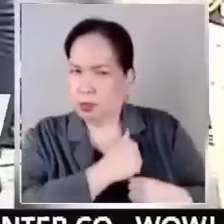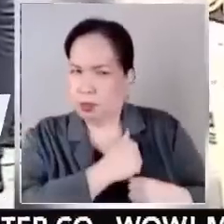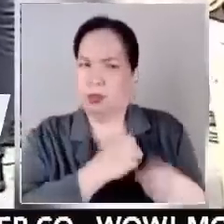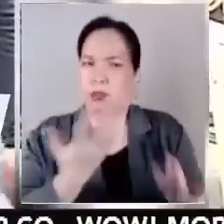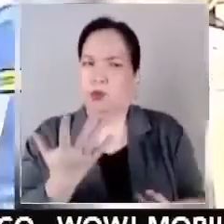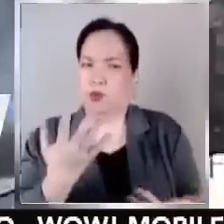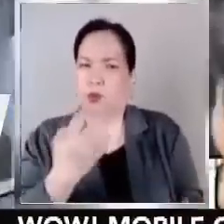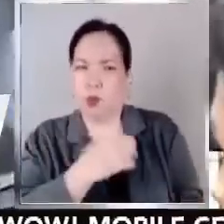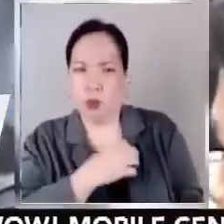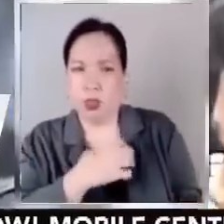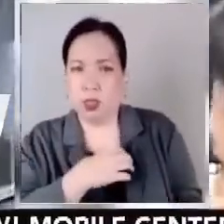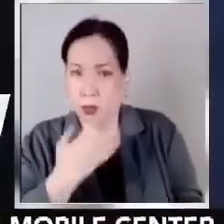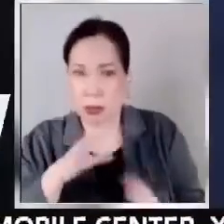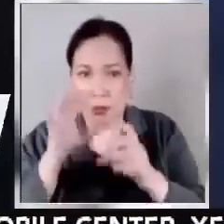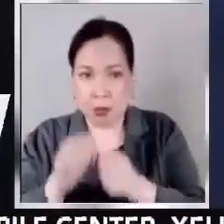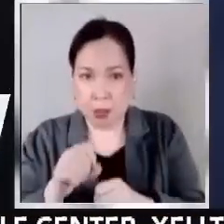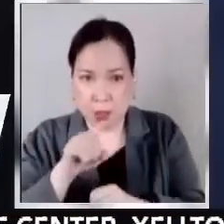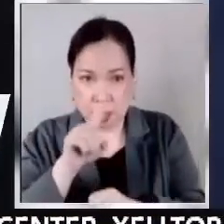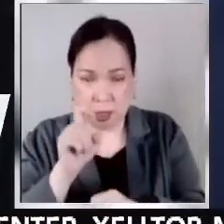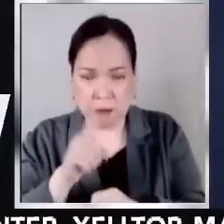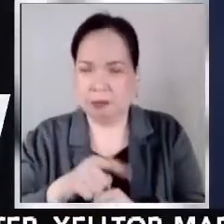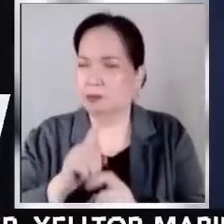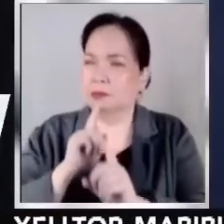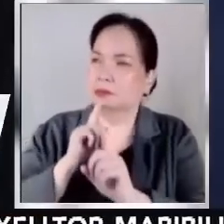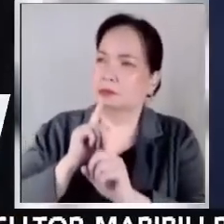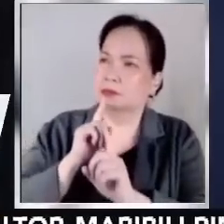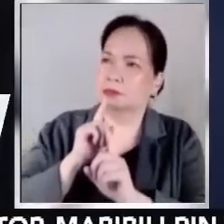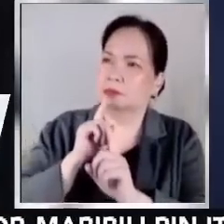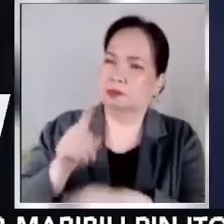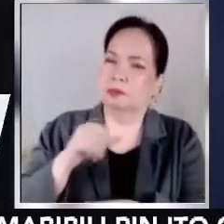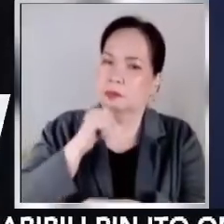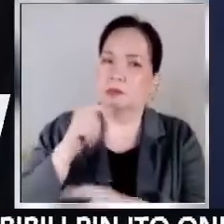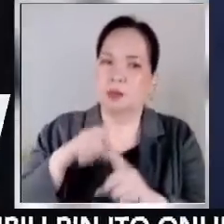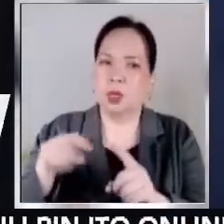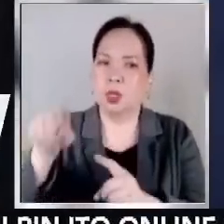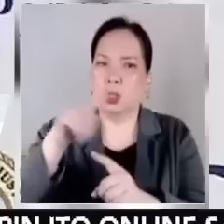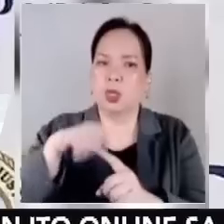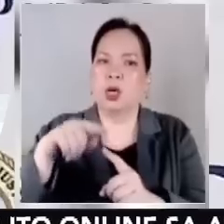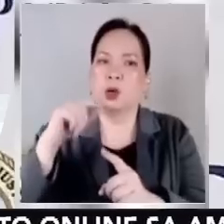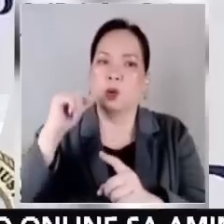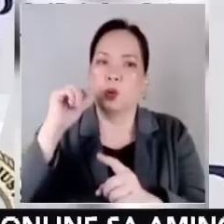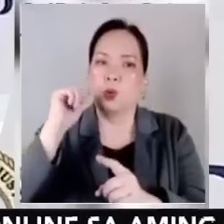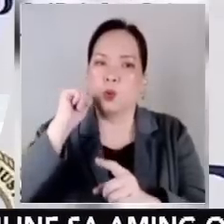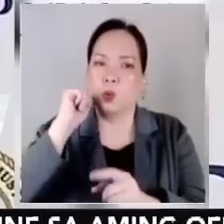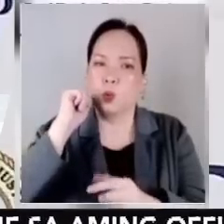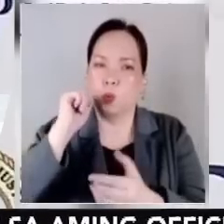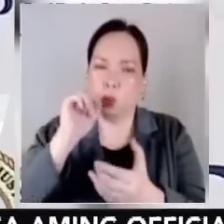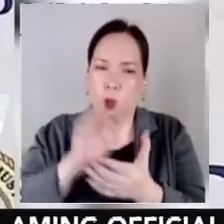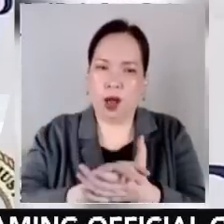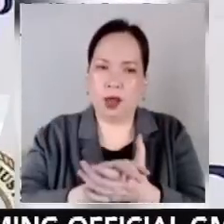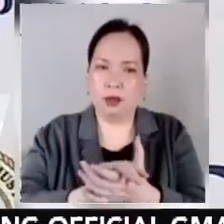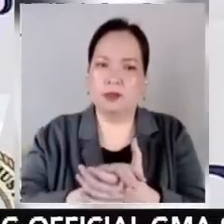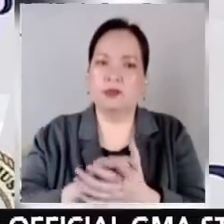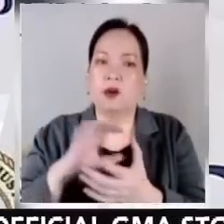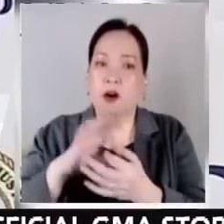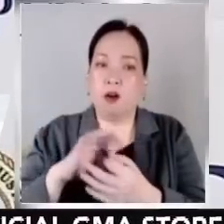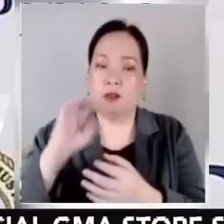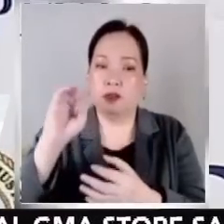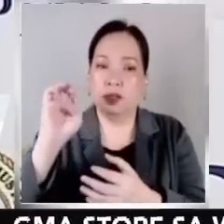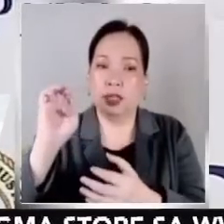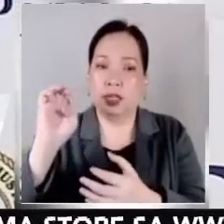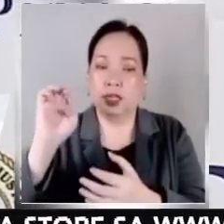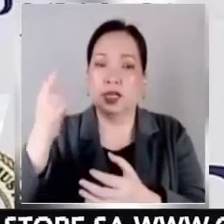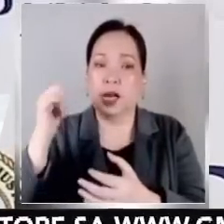nahuling suspect pero kilala raw ito nguda ni Governor degamo debriefing pa We want to get details